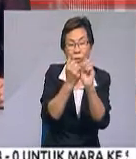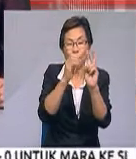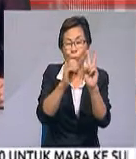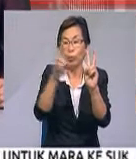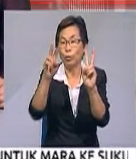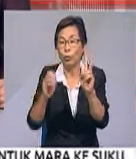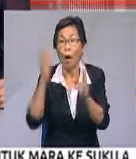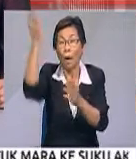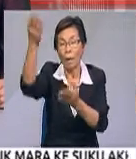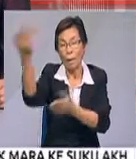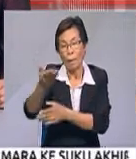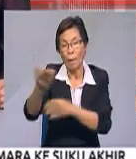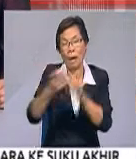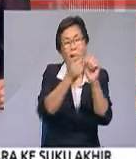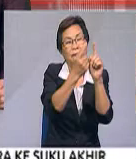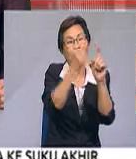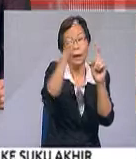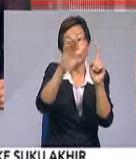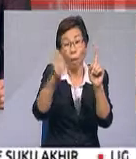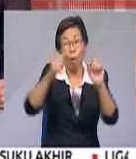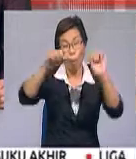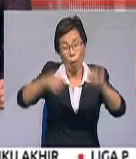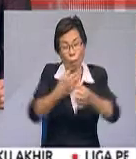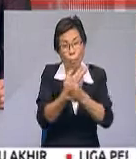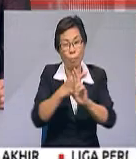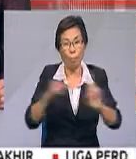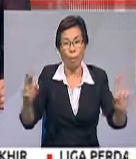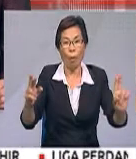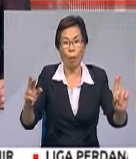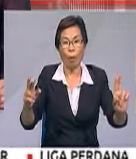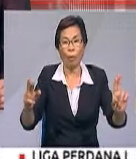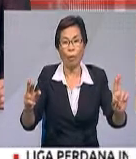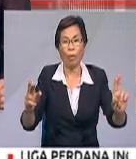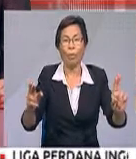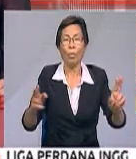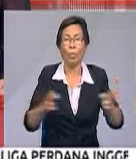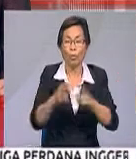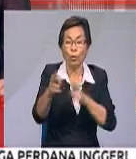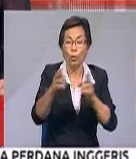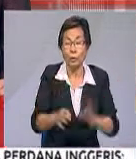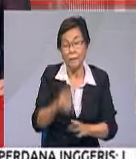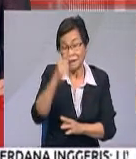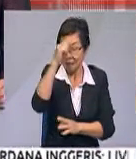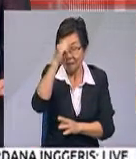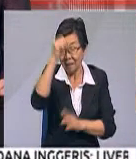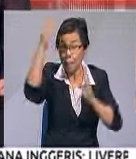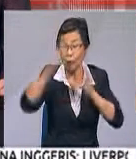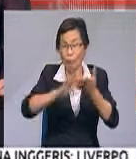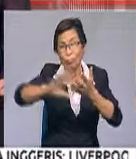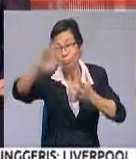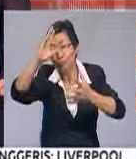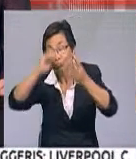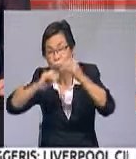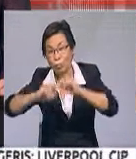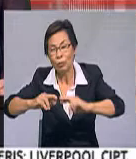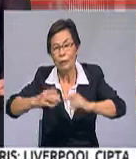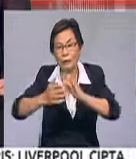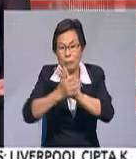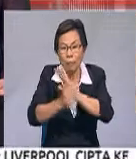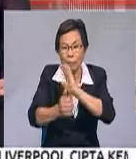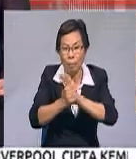dibentangkan 11 Oktober ini mampu menyediakan peluang kepada usahawan India tempatan menguasai peningkatan tahap